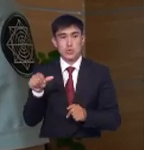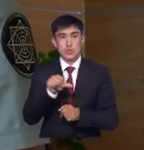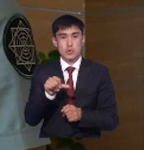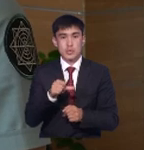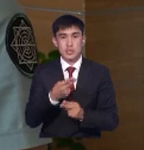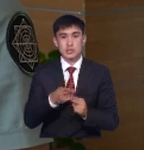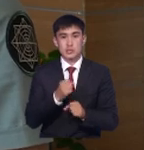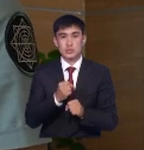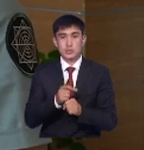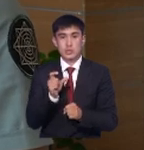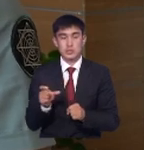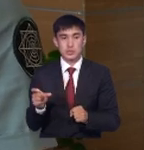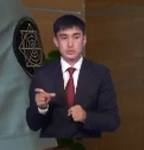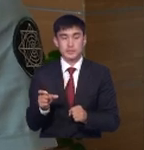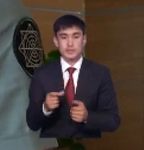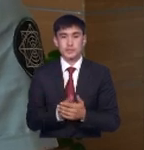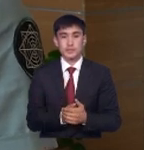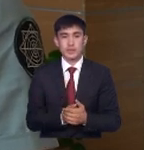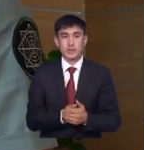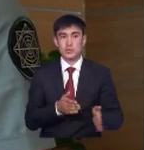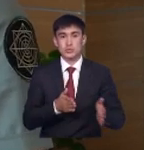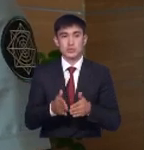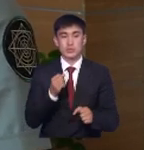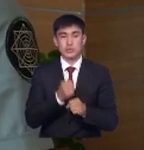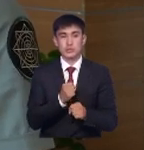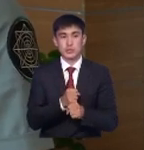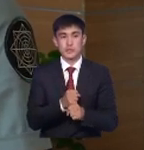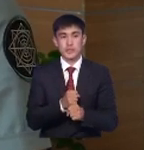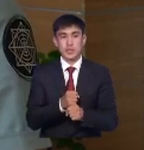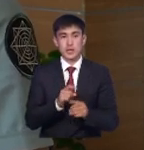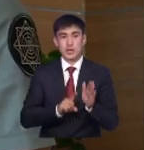айналысқан тұлғаларды жолын кесумен айналысамыз.